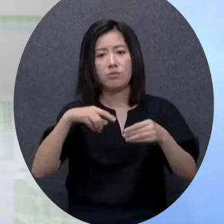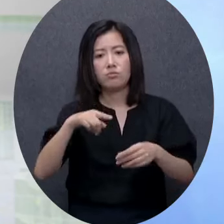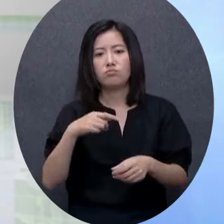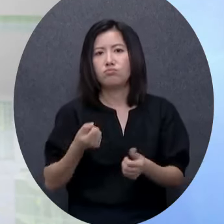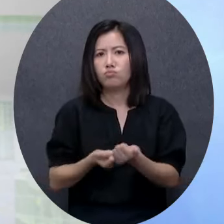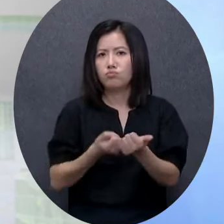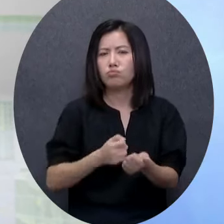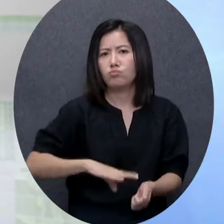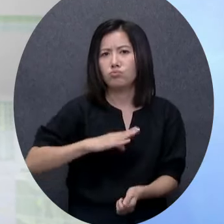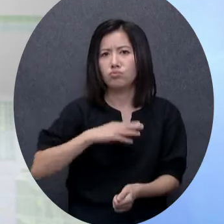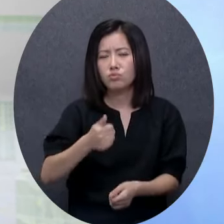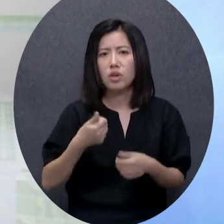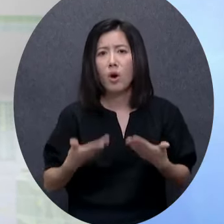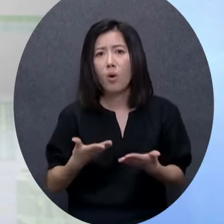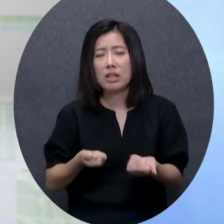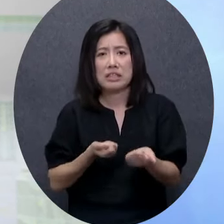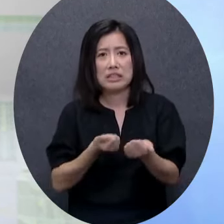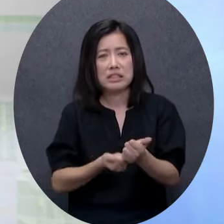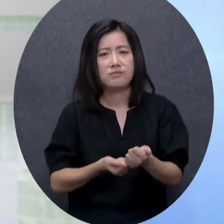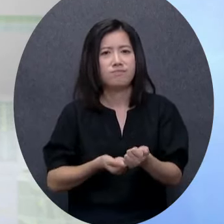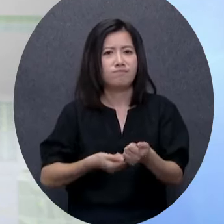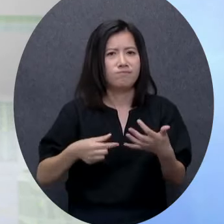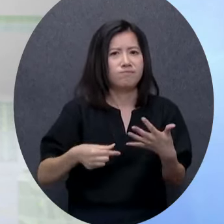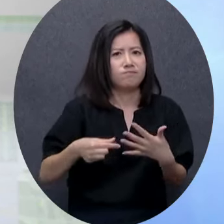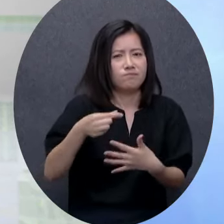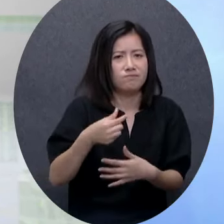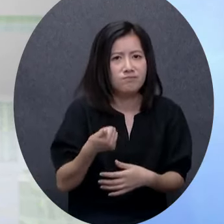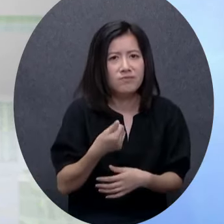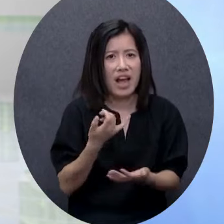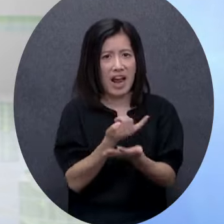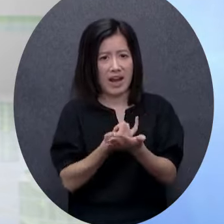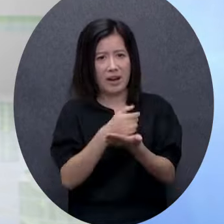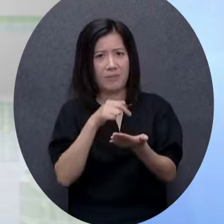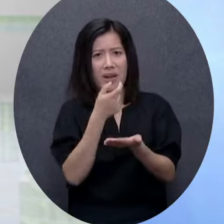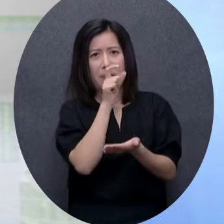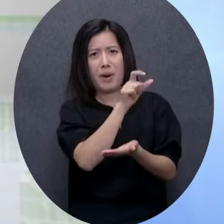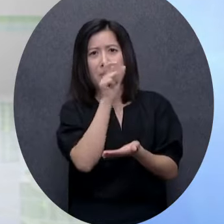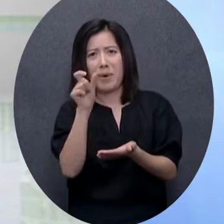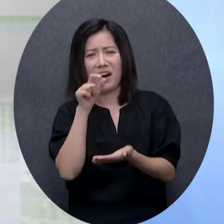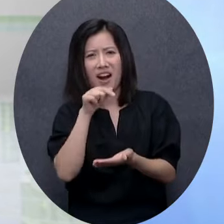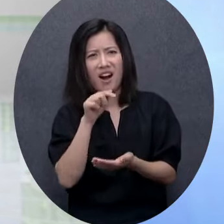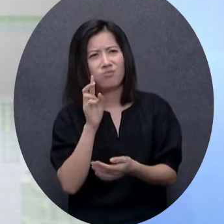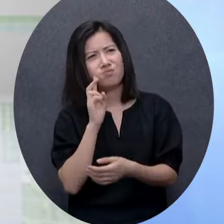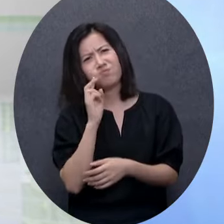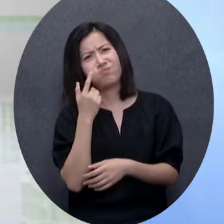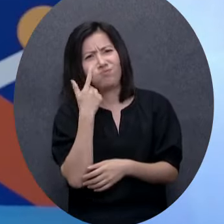說現在運動員的資助越來越好，用檢討這個字可能會誇張了一